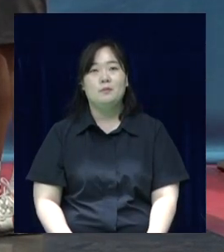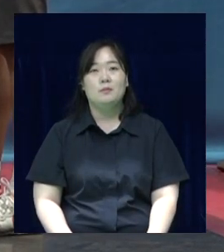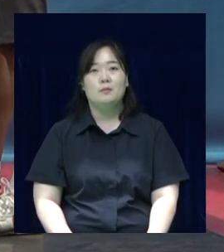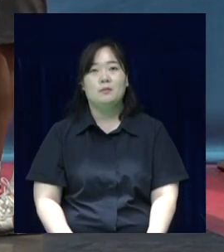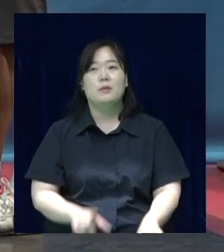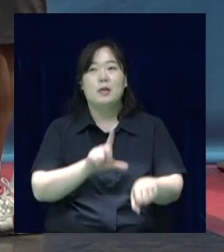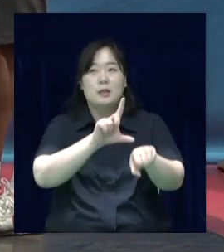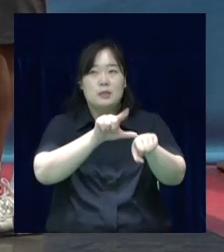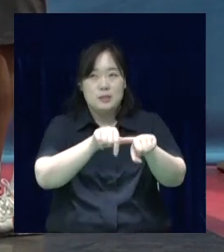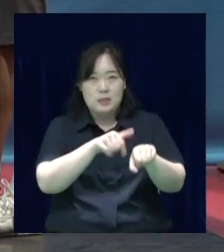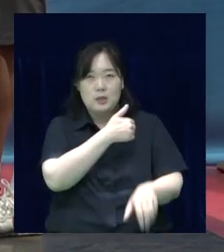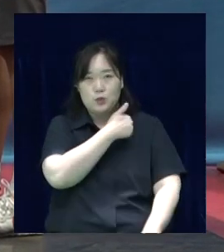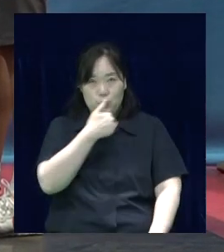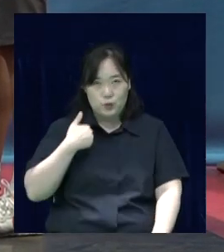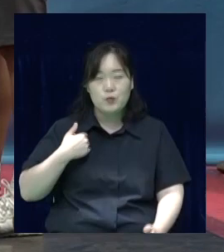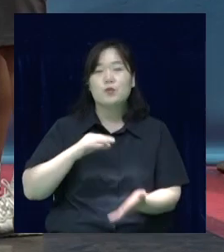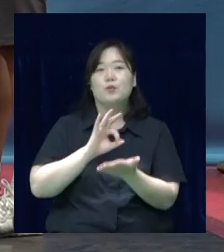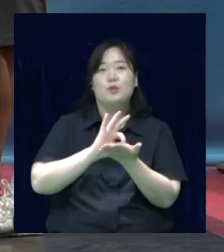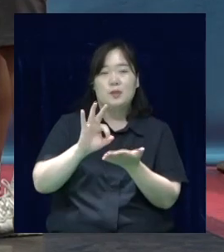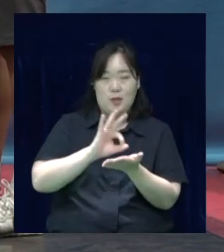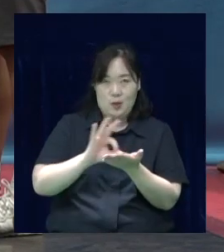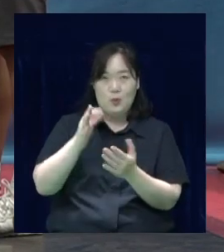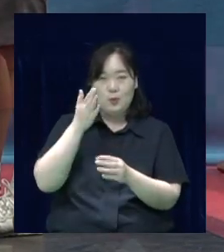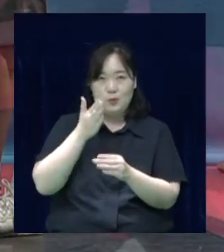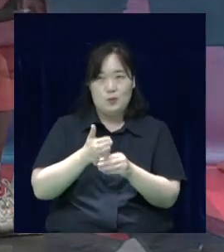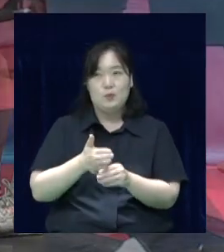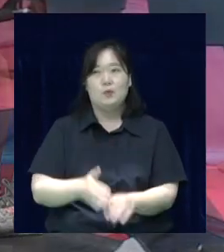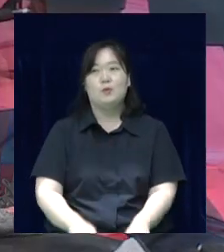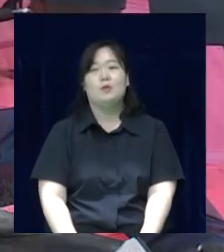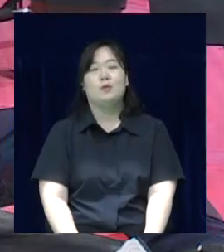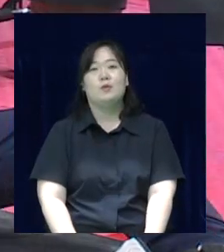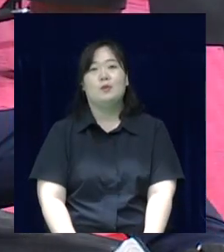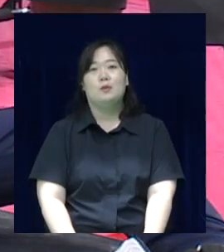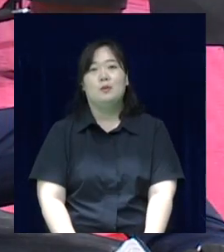시간을 충분히 사용하고 있는 문정훈 선수